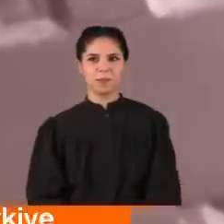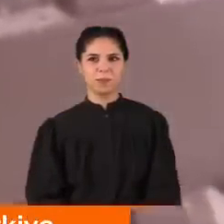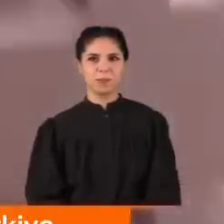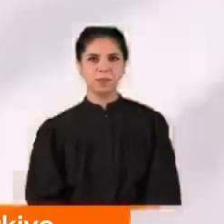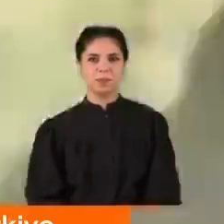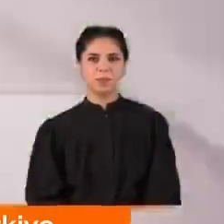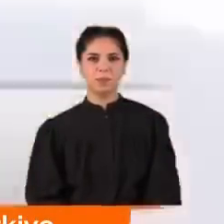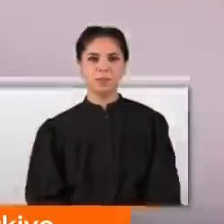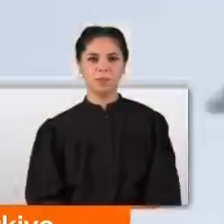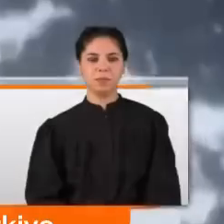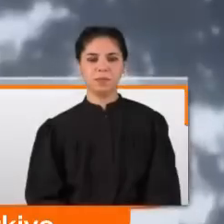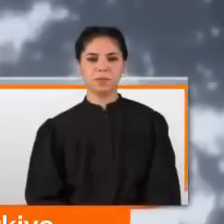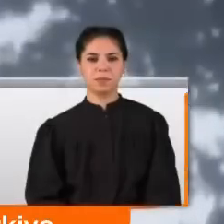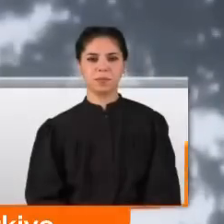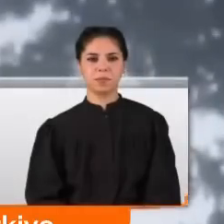Silikonlu boy.